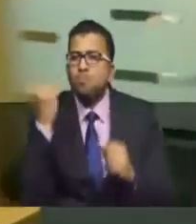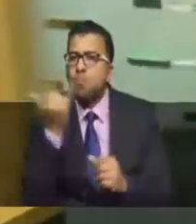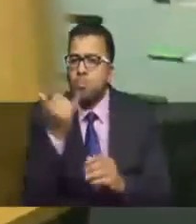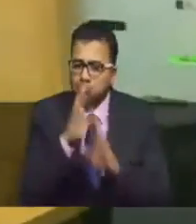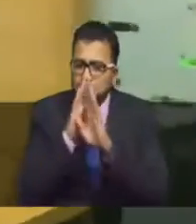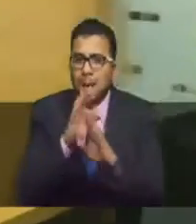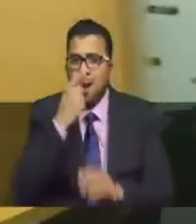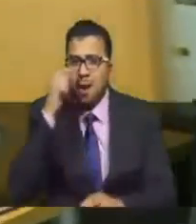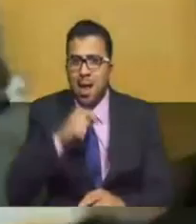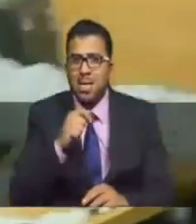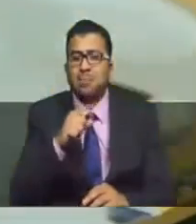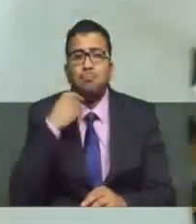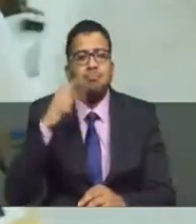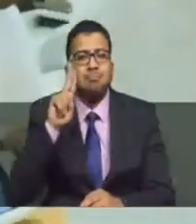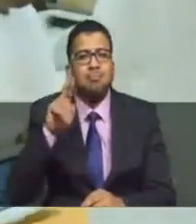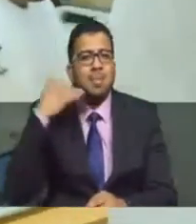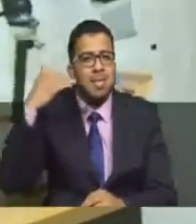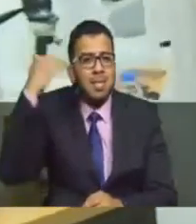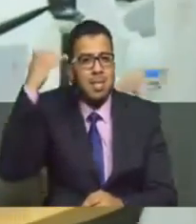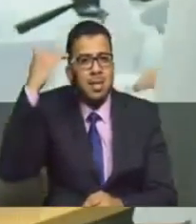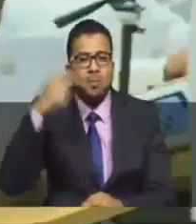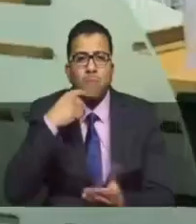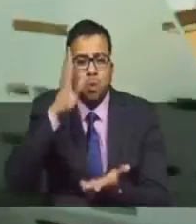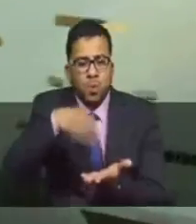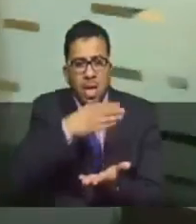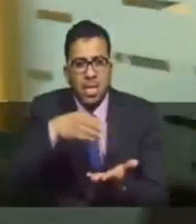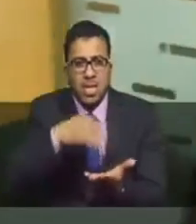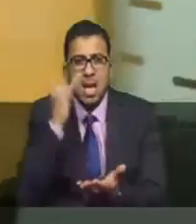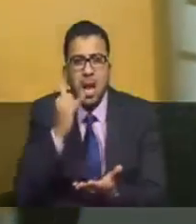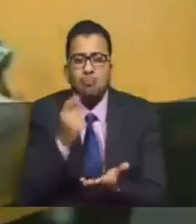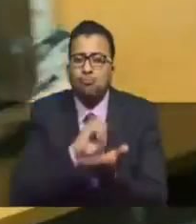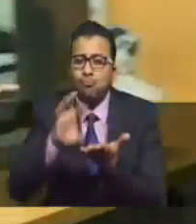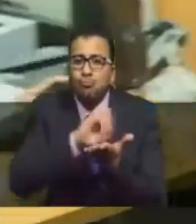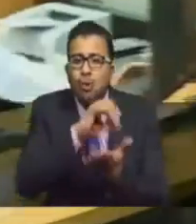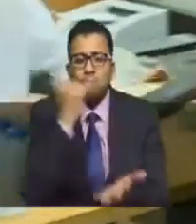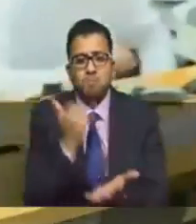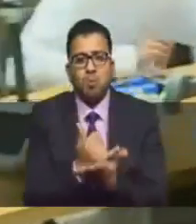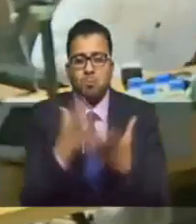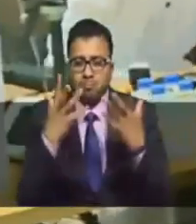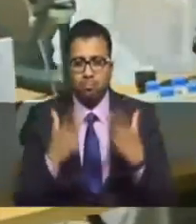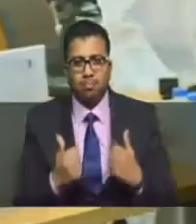الأساسية التي يتم من خلالها بناء خطط التنمية وتخصيص الموارد.